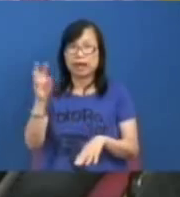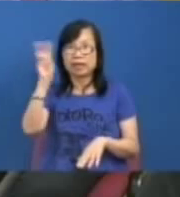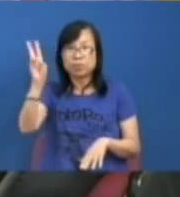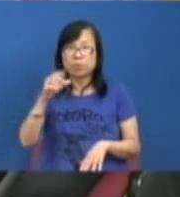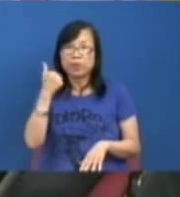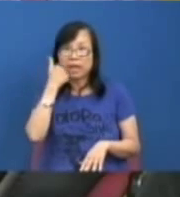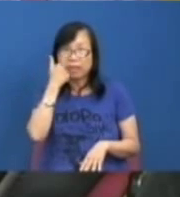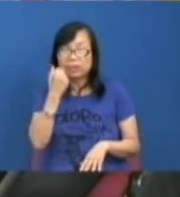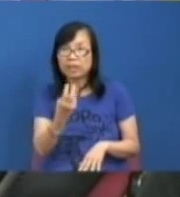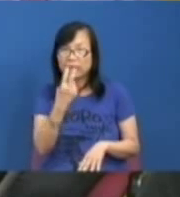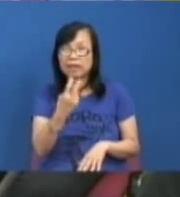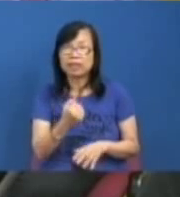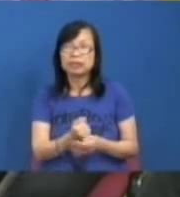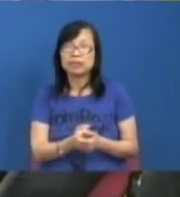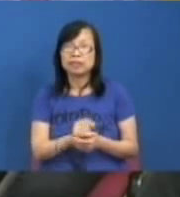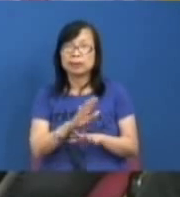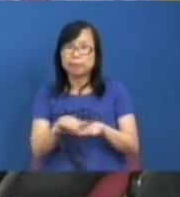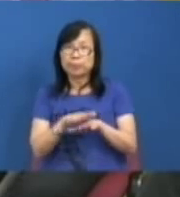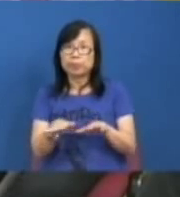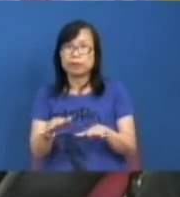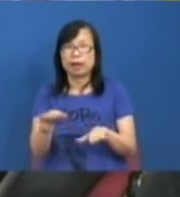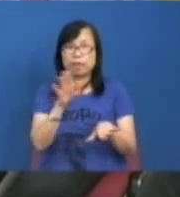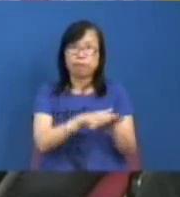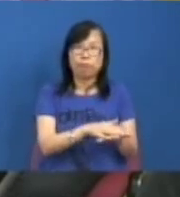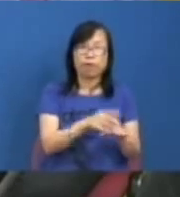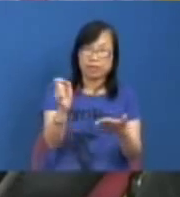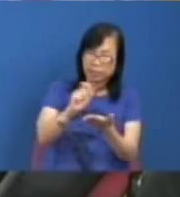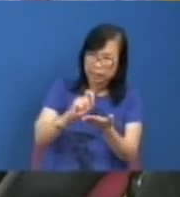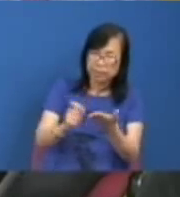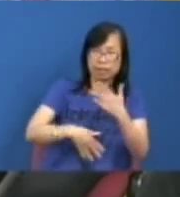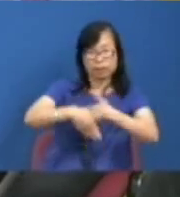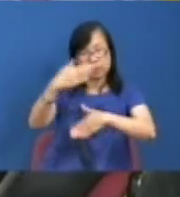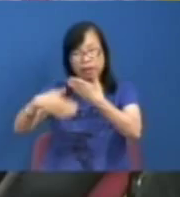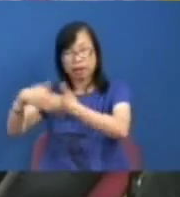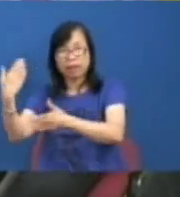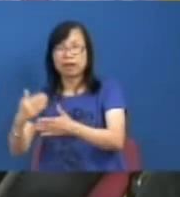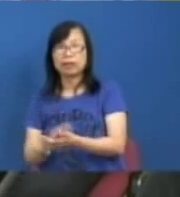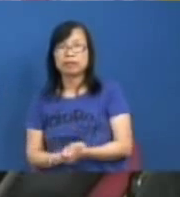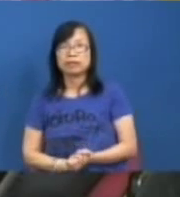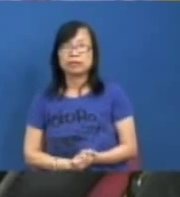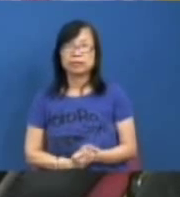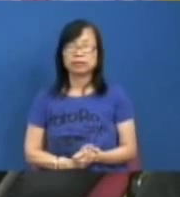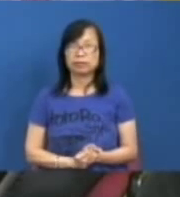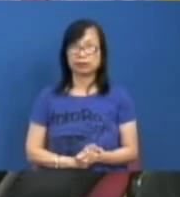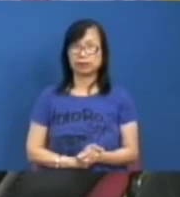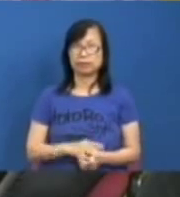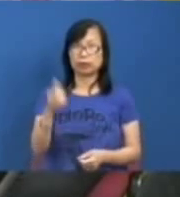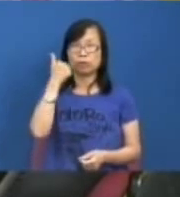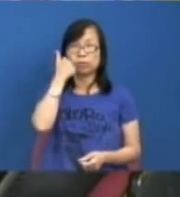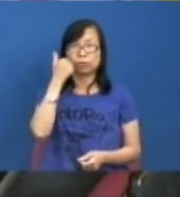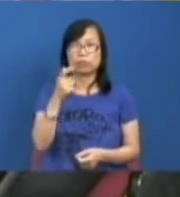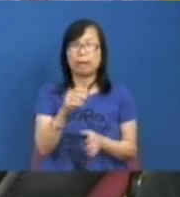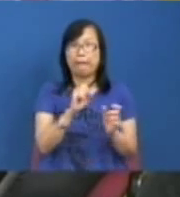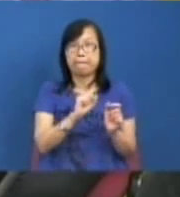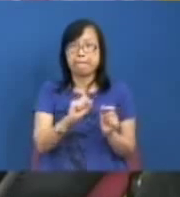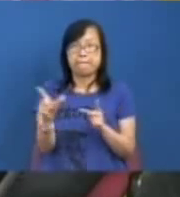咧，都係一般係用喺 office 嘅大廈度啦、因為佢嗰個 cooling load 咧係比較大型